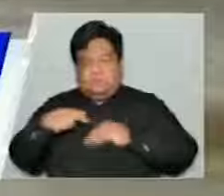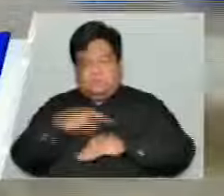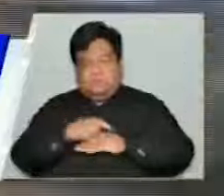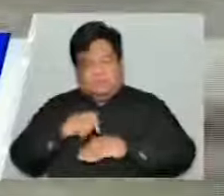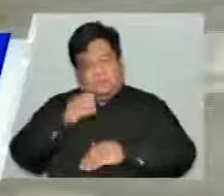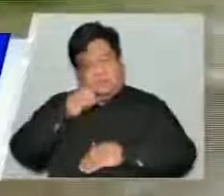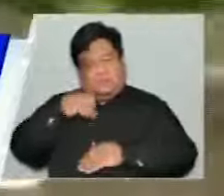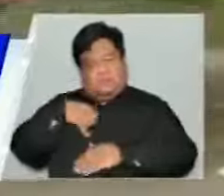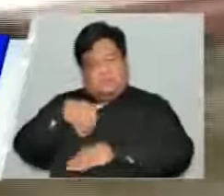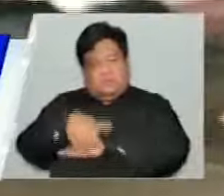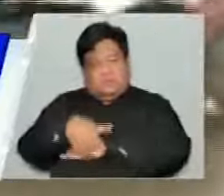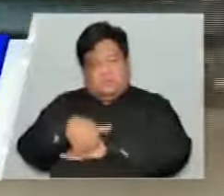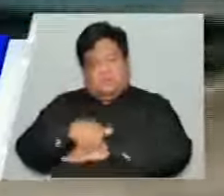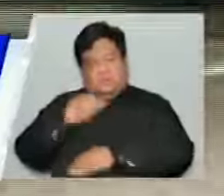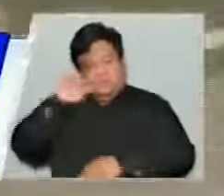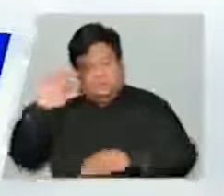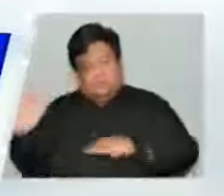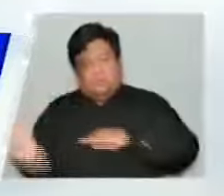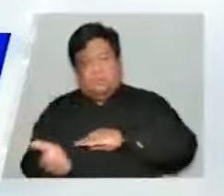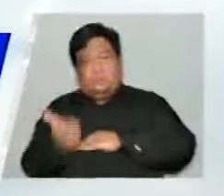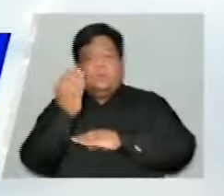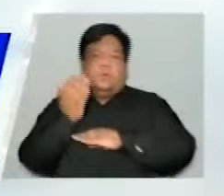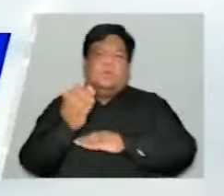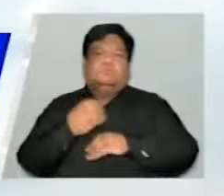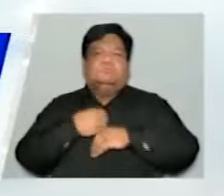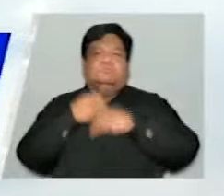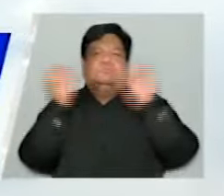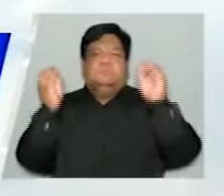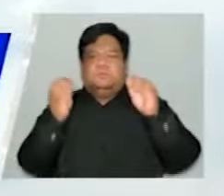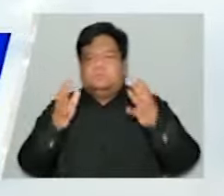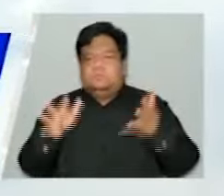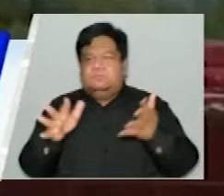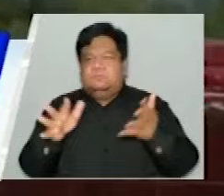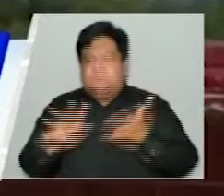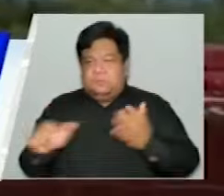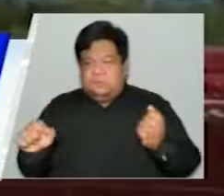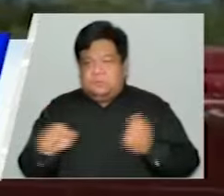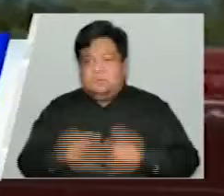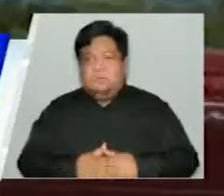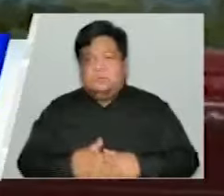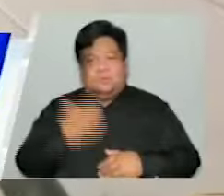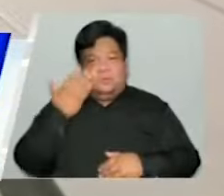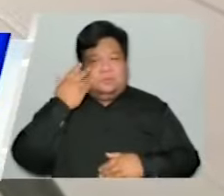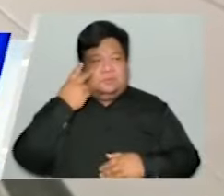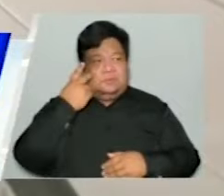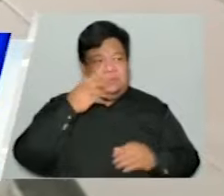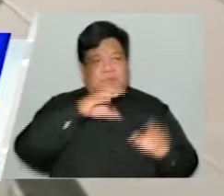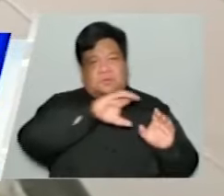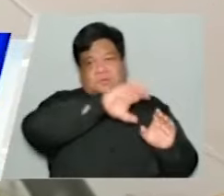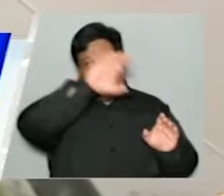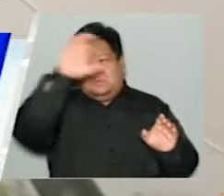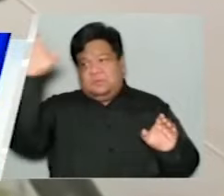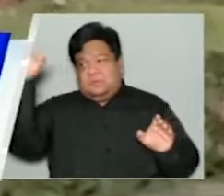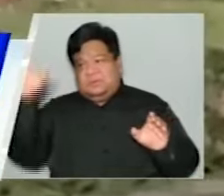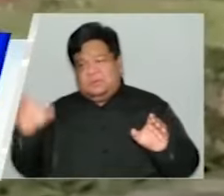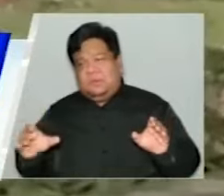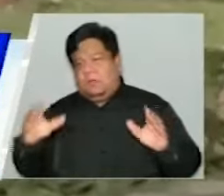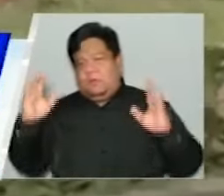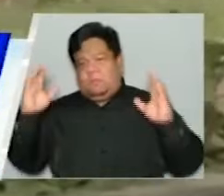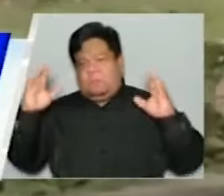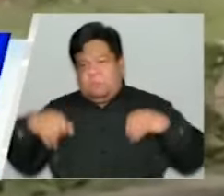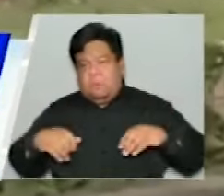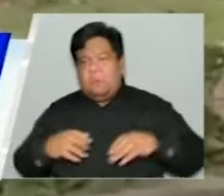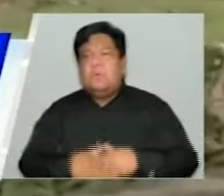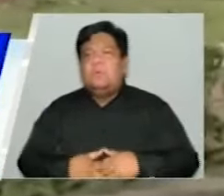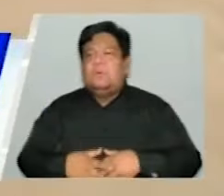Kinabukasan, tumambad ang pinsala sa bayan. Gumuho ang bahagi ng welcome arch sa lakas ng hangin. Natumba rin ang mga poste at natuklap ang